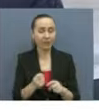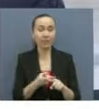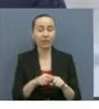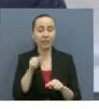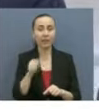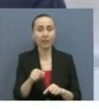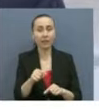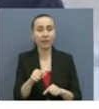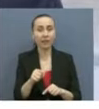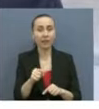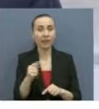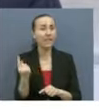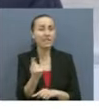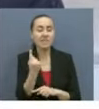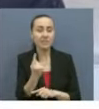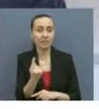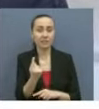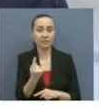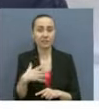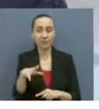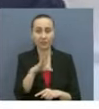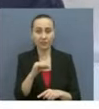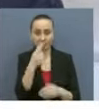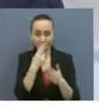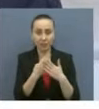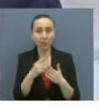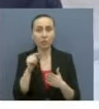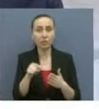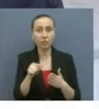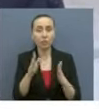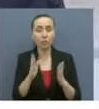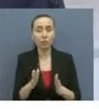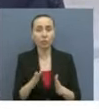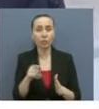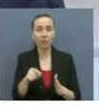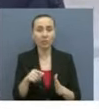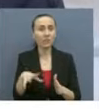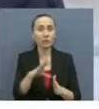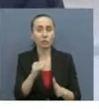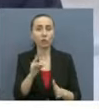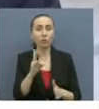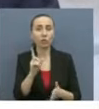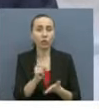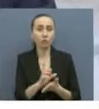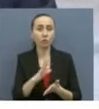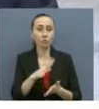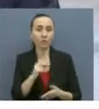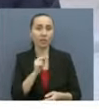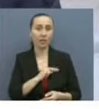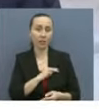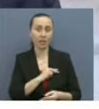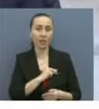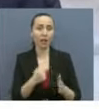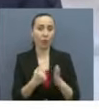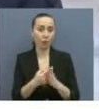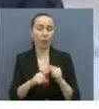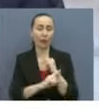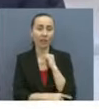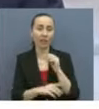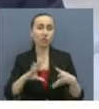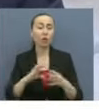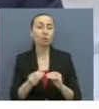это штучная технология, поэтому здесь все должно крутиться, все должно работать. Все должно, по сути, работать на конечный результат.